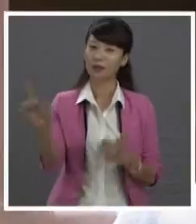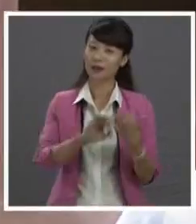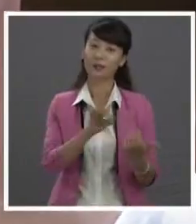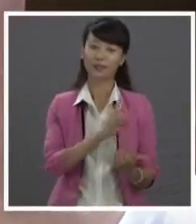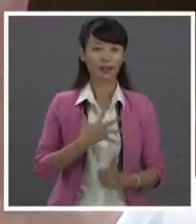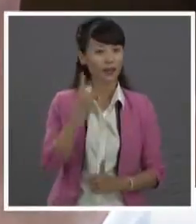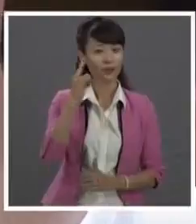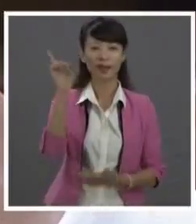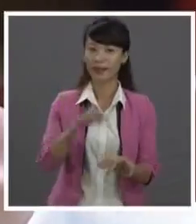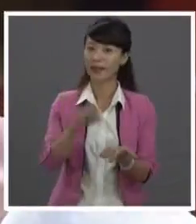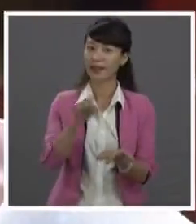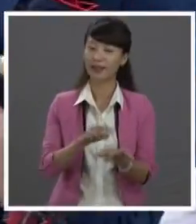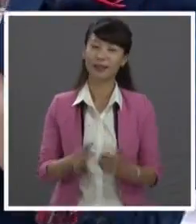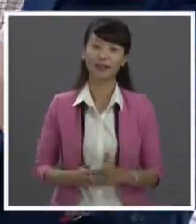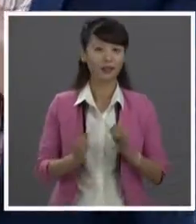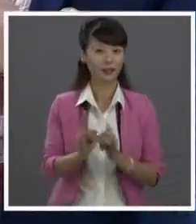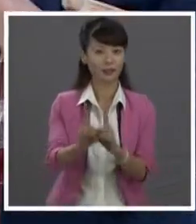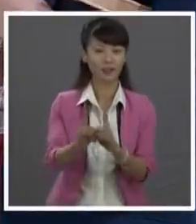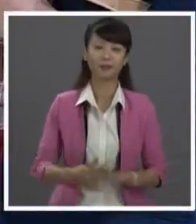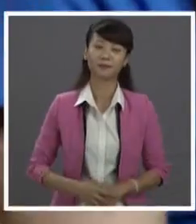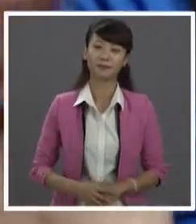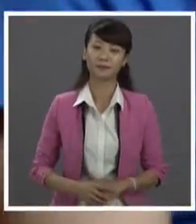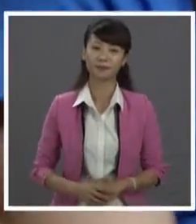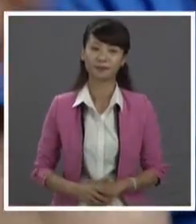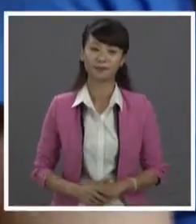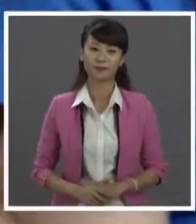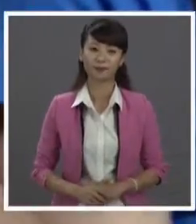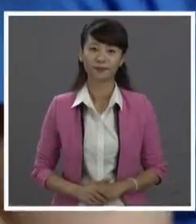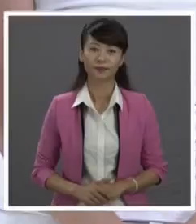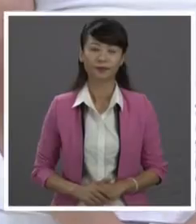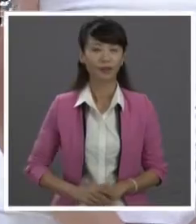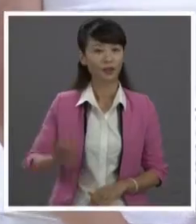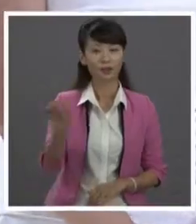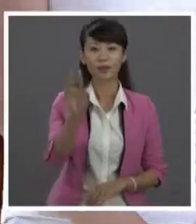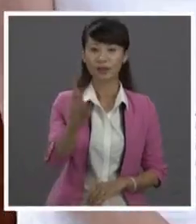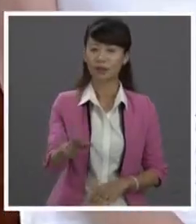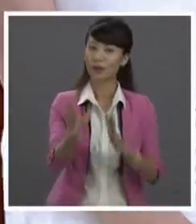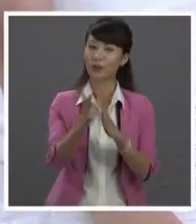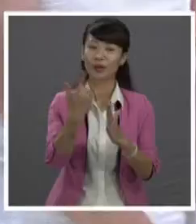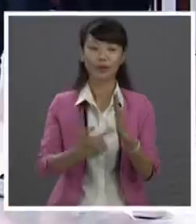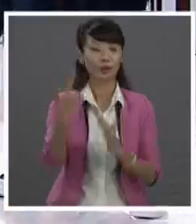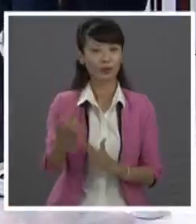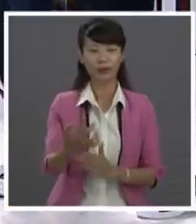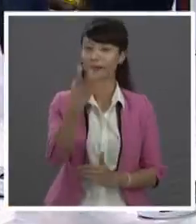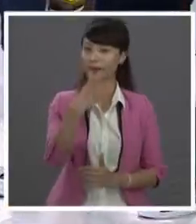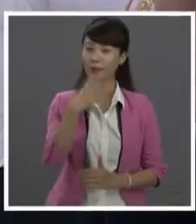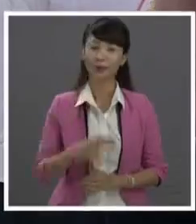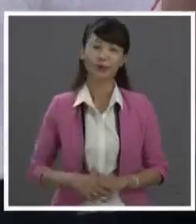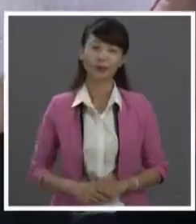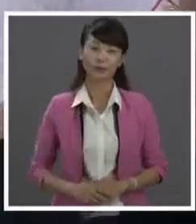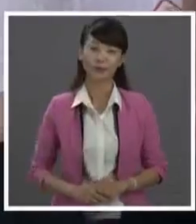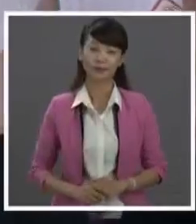觉， 对，哇，真的 一点一点的跟上去， 他心里肯定有自己的拍子。 谁是队里面最刻苦的？